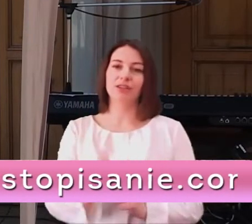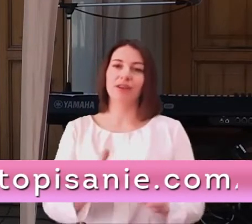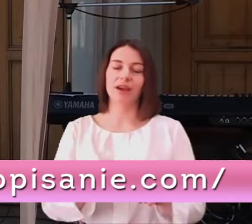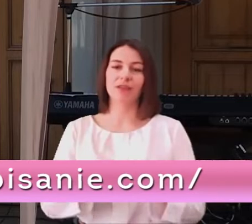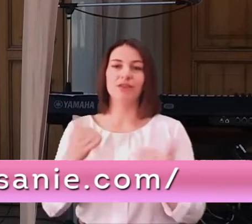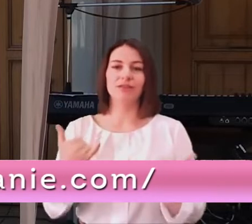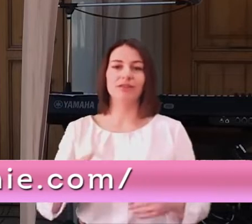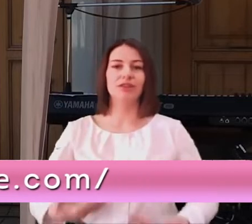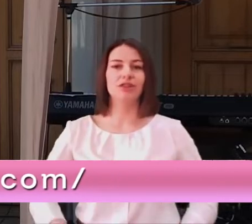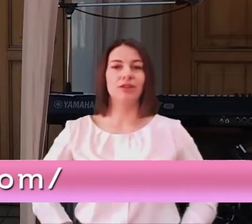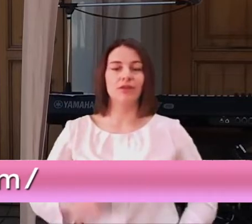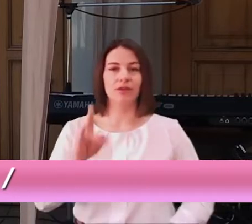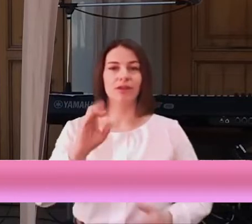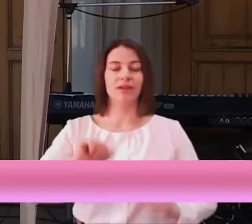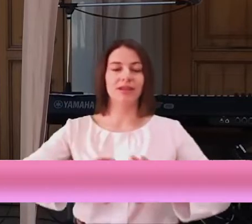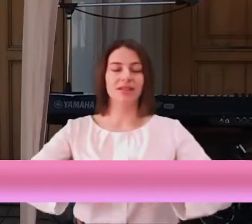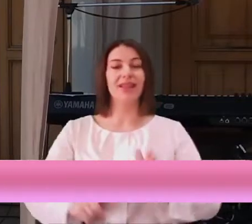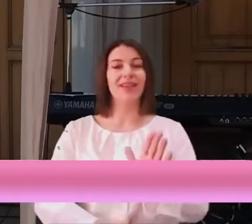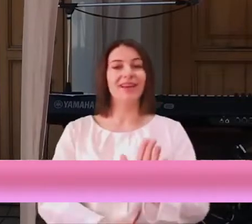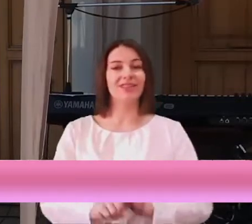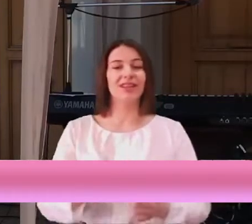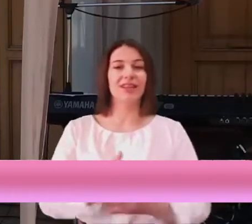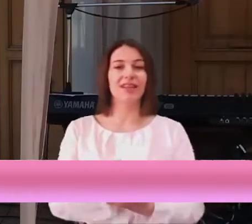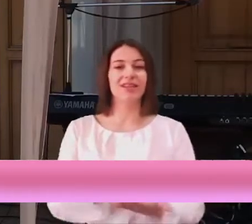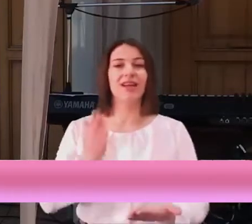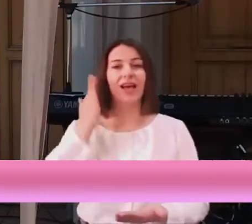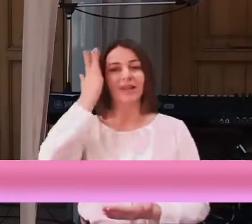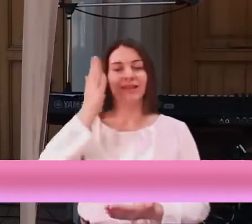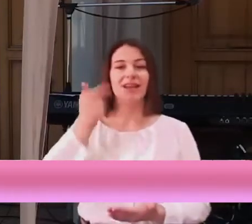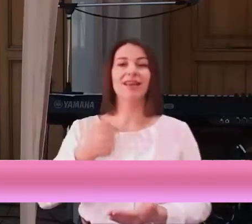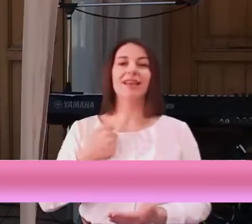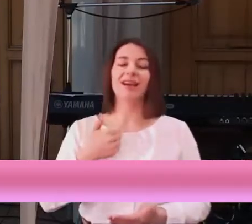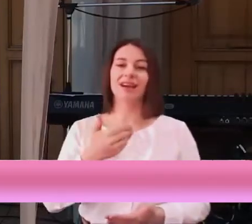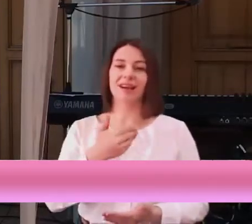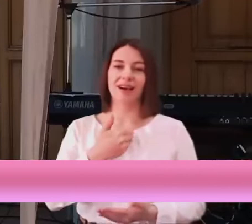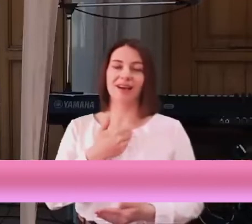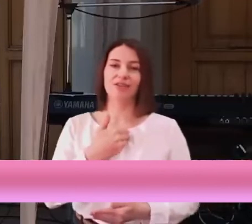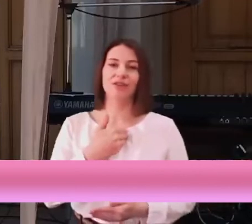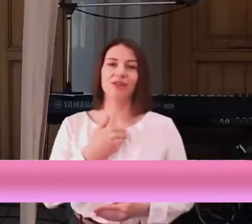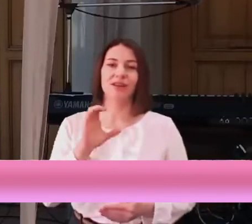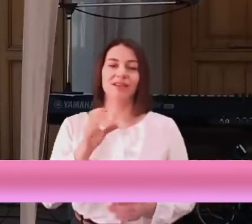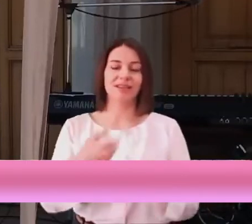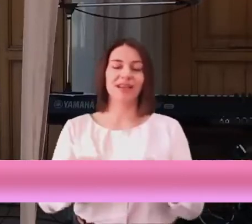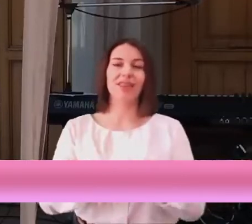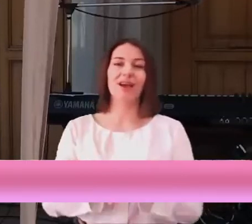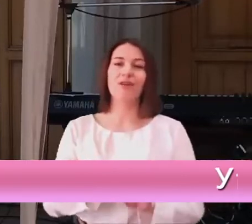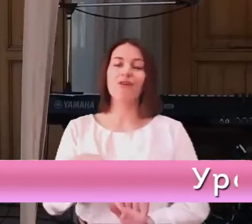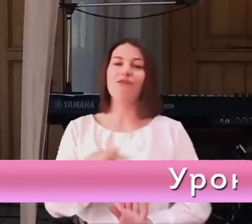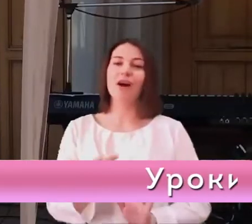на земле. А начать наши размышления я хотел бы с такого